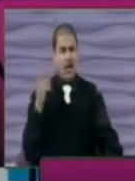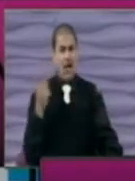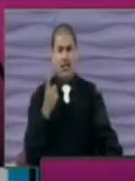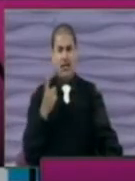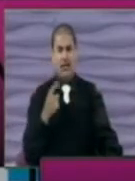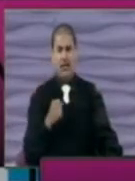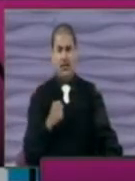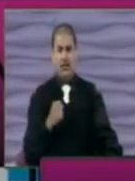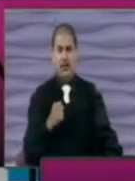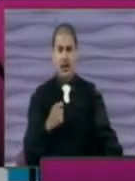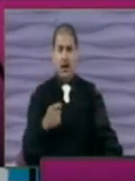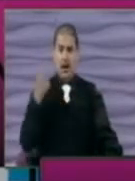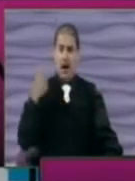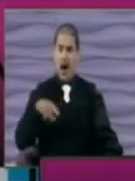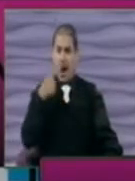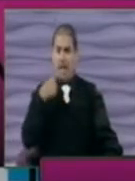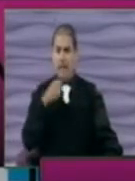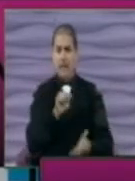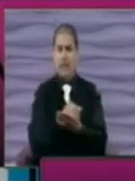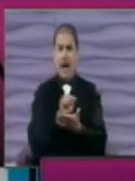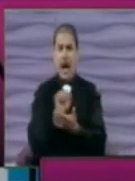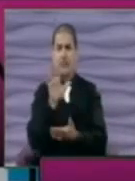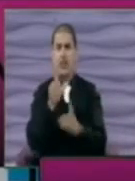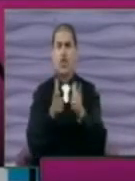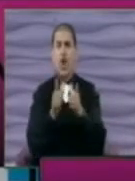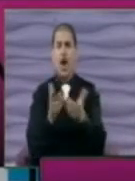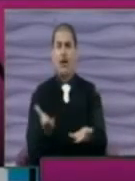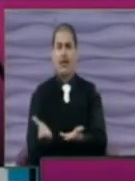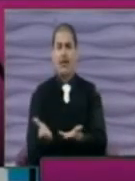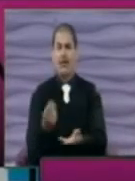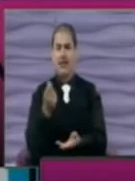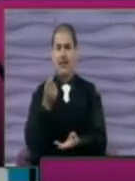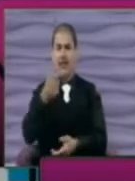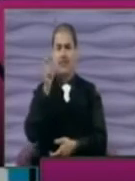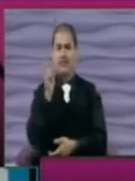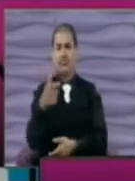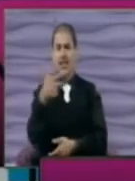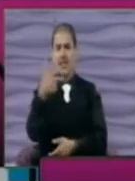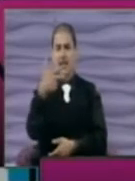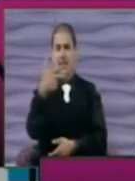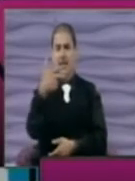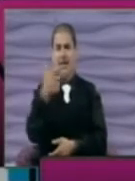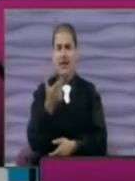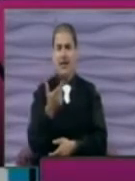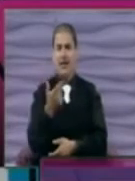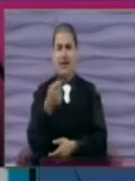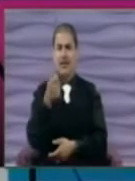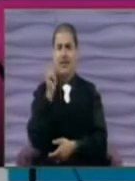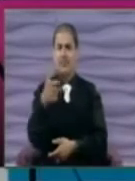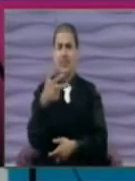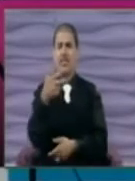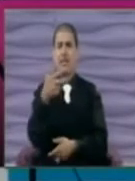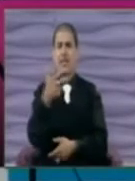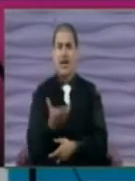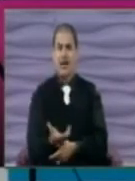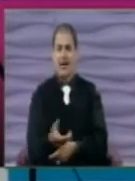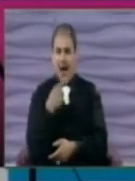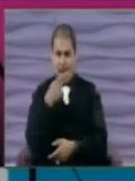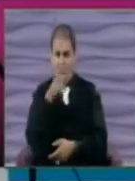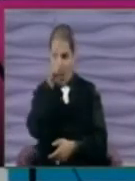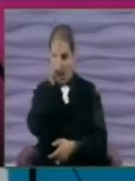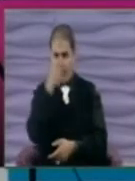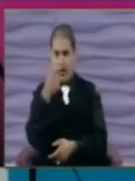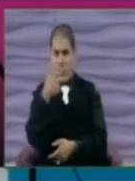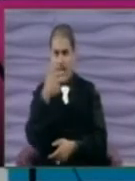بفريم سعرها تقريبا 500 دولار. العدسة آخر ما اشتريتها عدسة من أفضل عدسات في العالم تصوير الطبيعة تقريبا